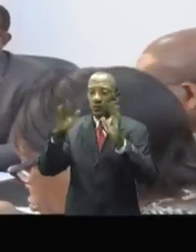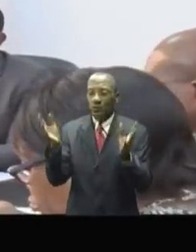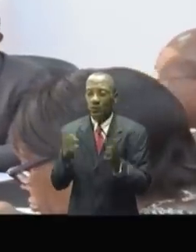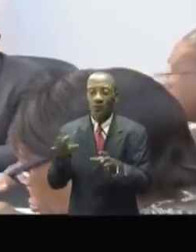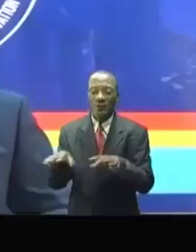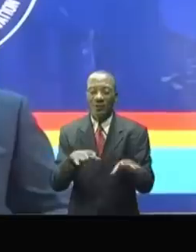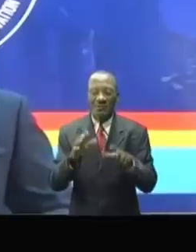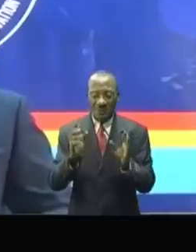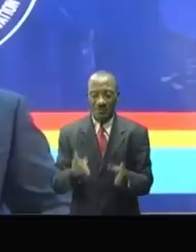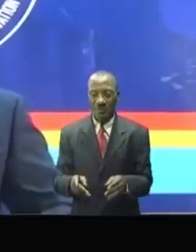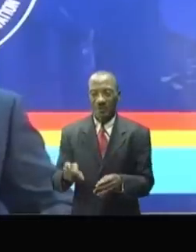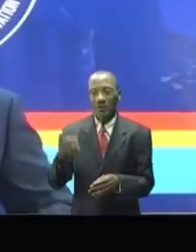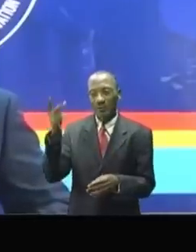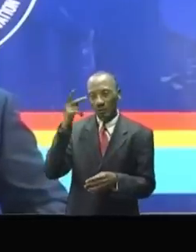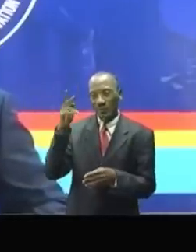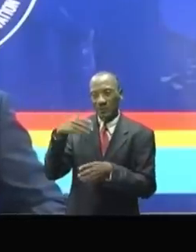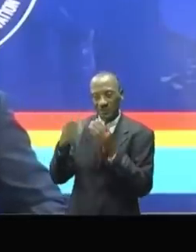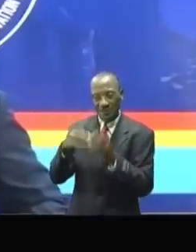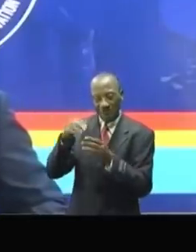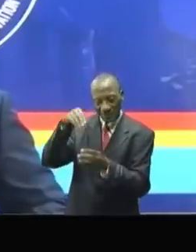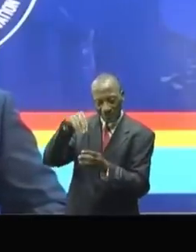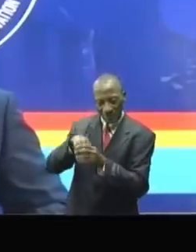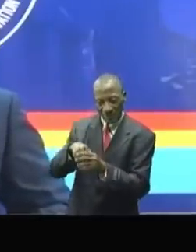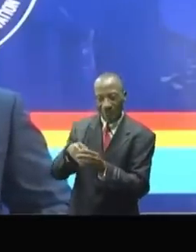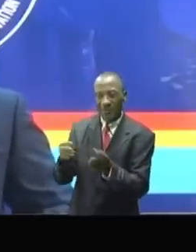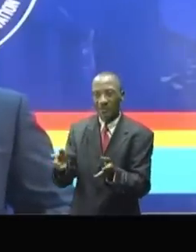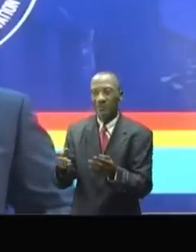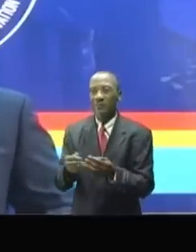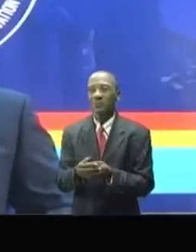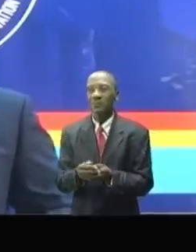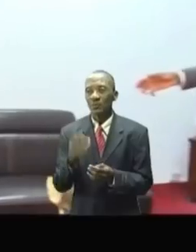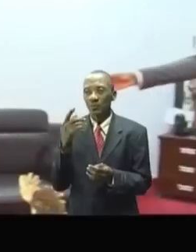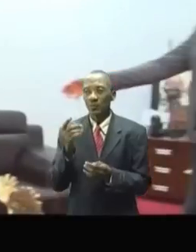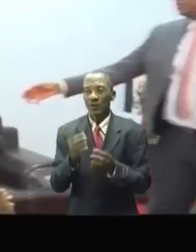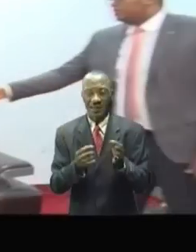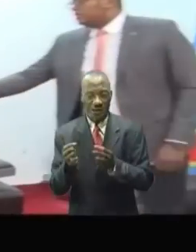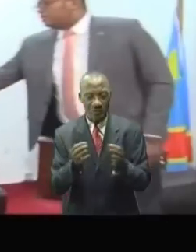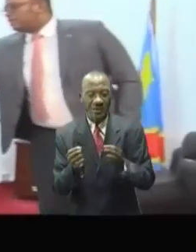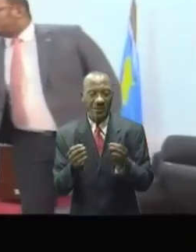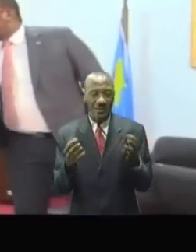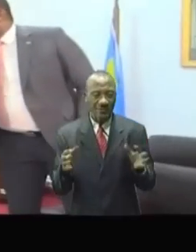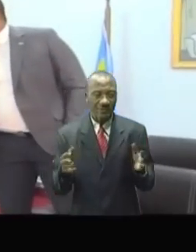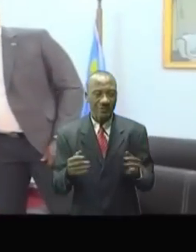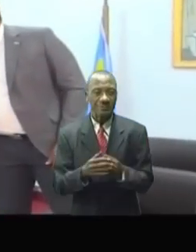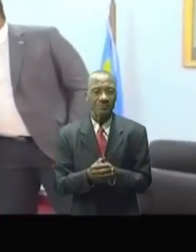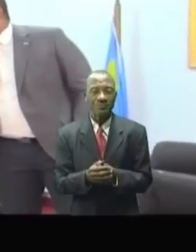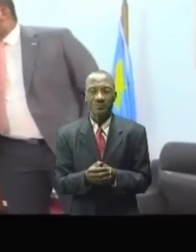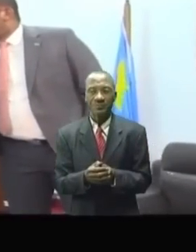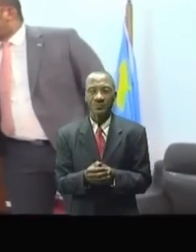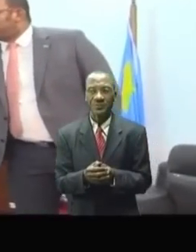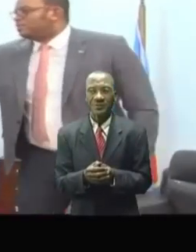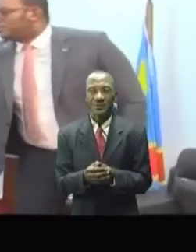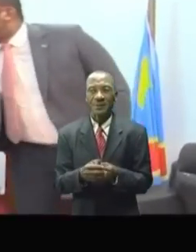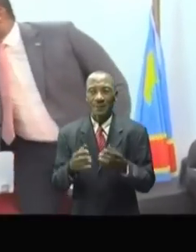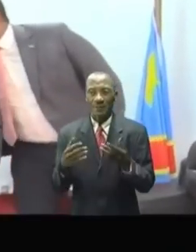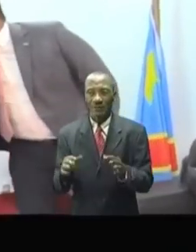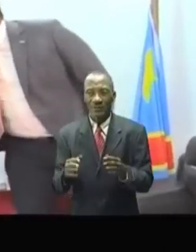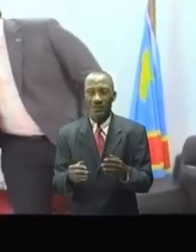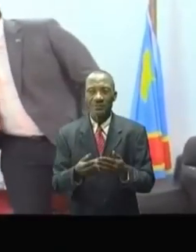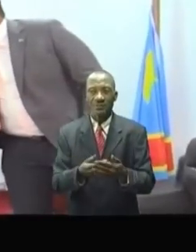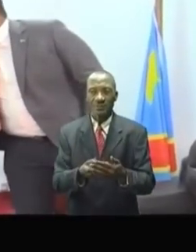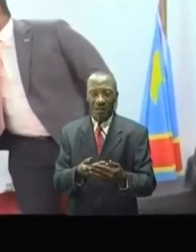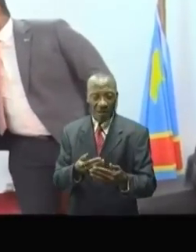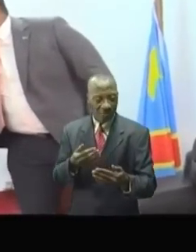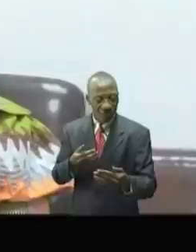Son Excellence. Monsieur le vice-premier ministre en charge de la fonction publique. Bien avant, le patron de l'administration publique congolaise a